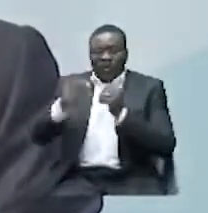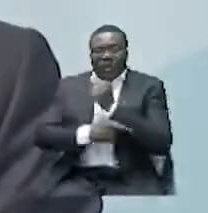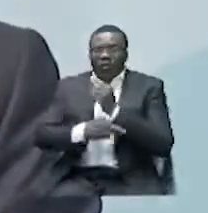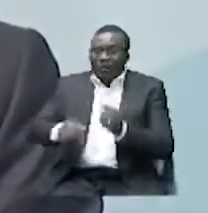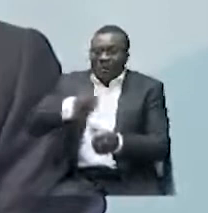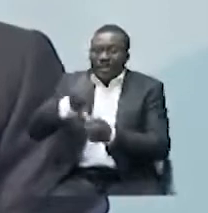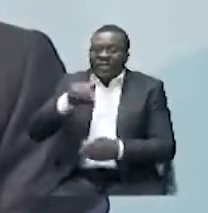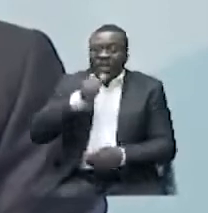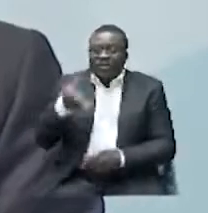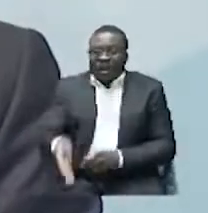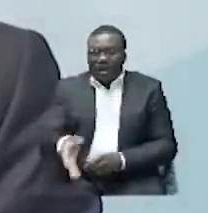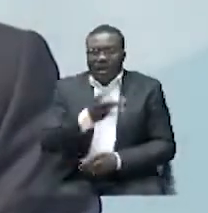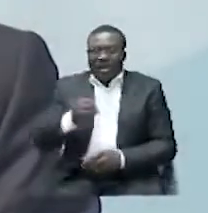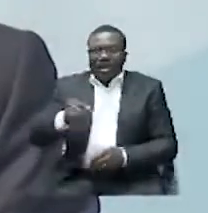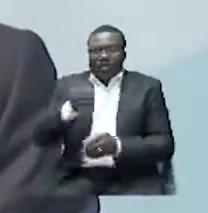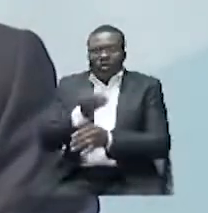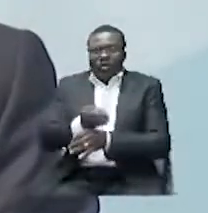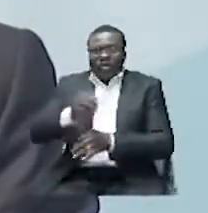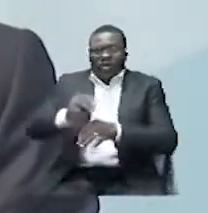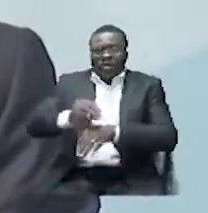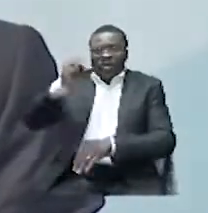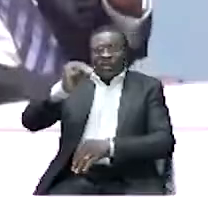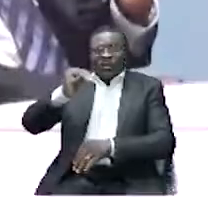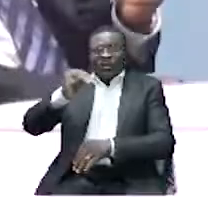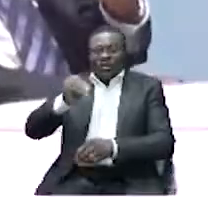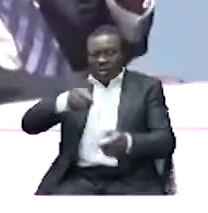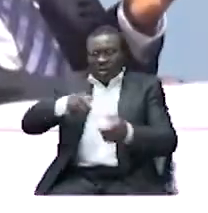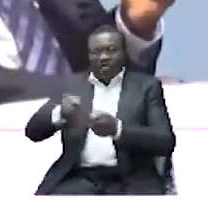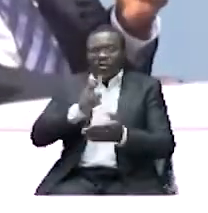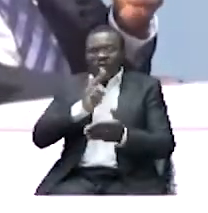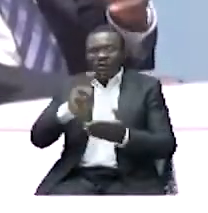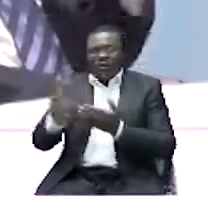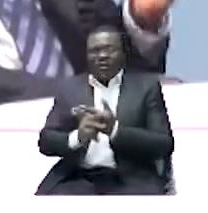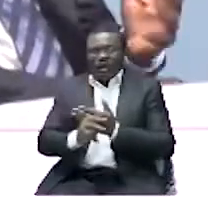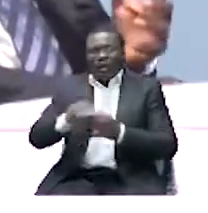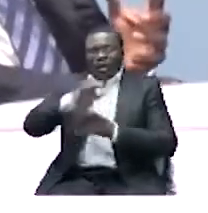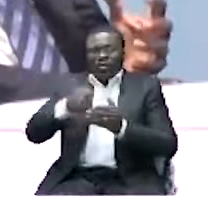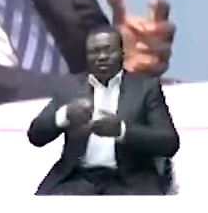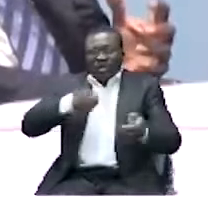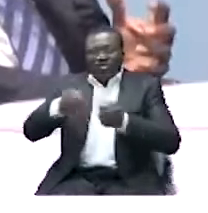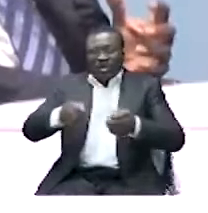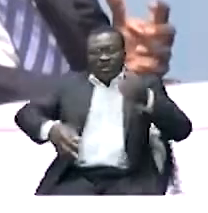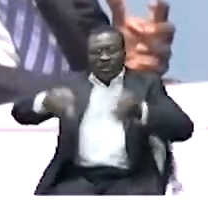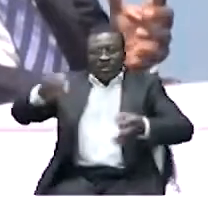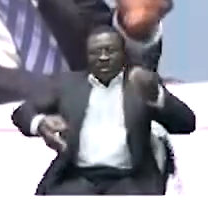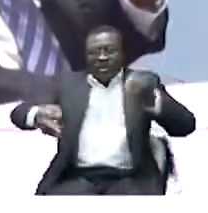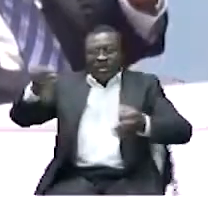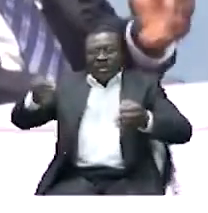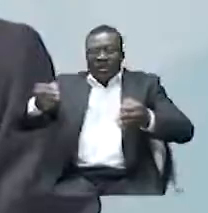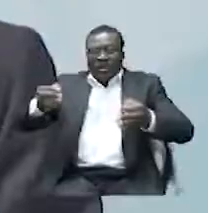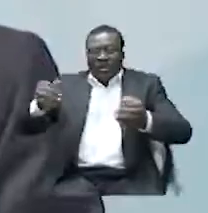et que le Conseil supérieur de la magistrature administre véritablement toute l'administration judiciaire